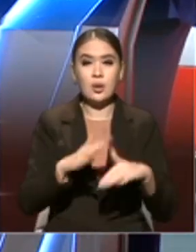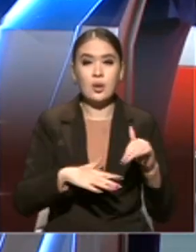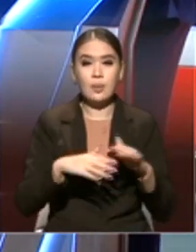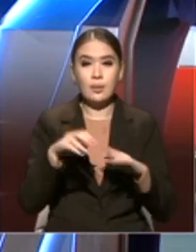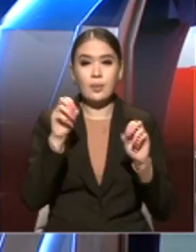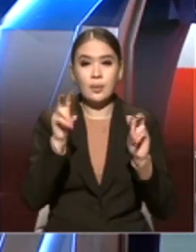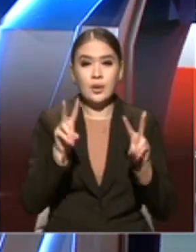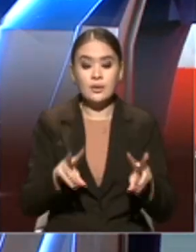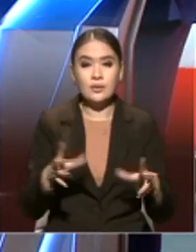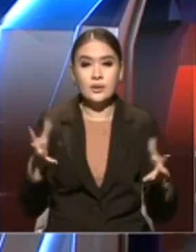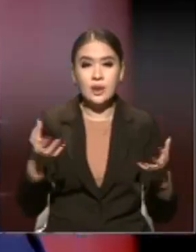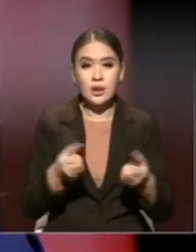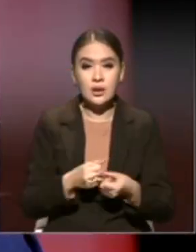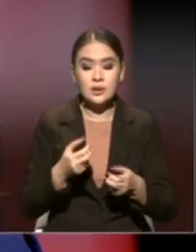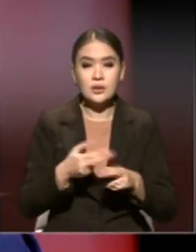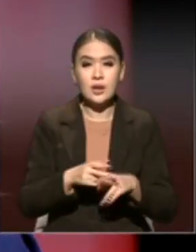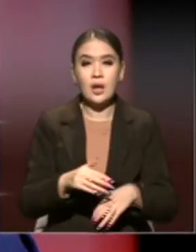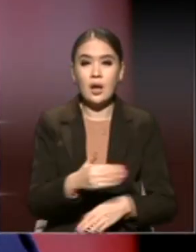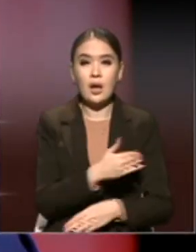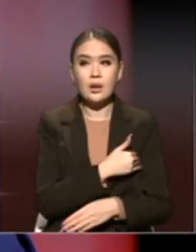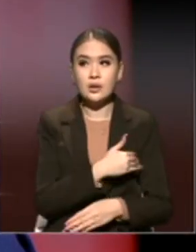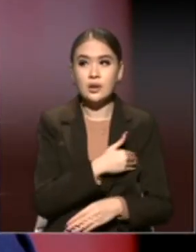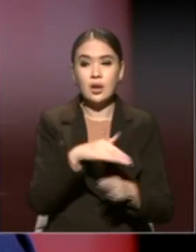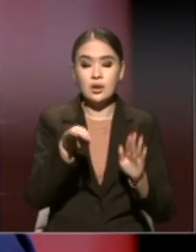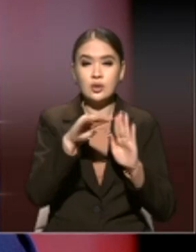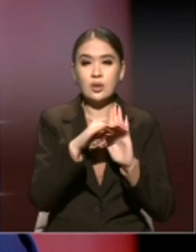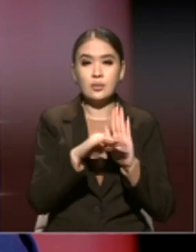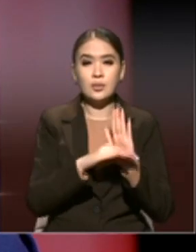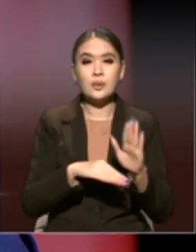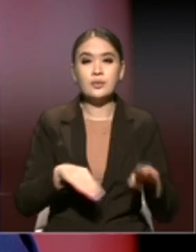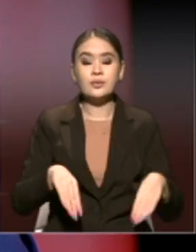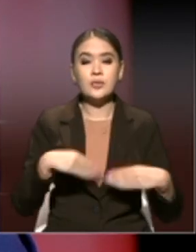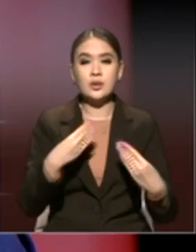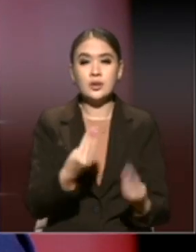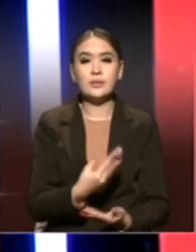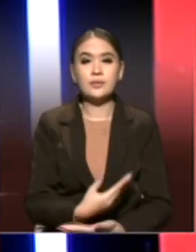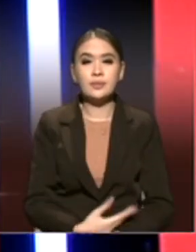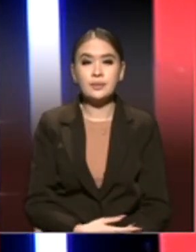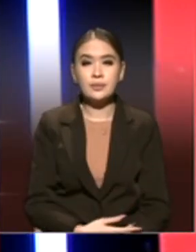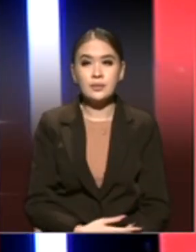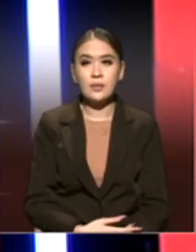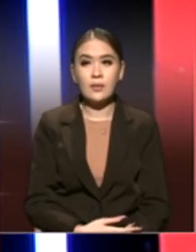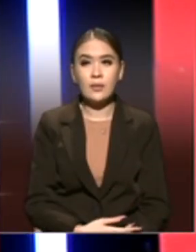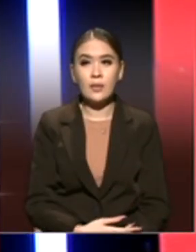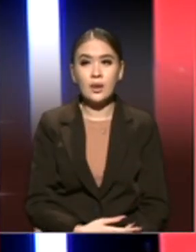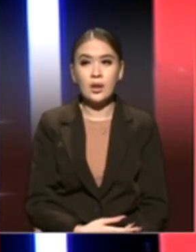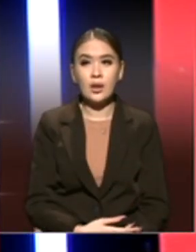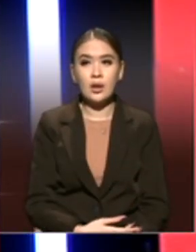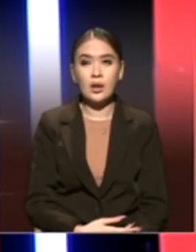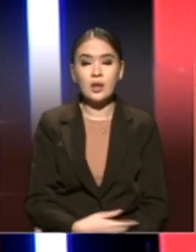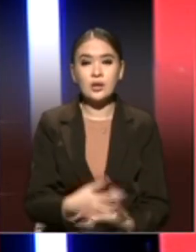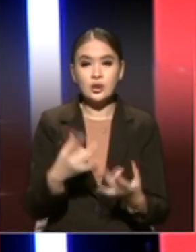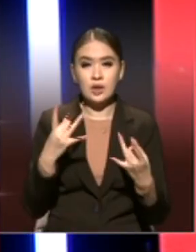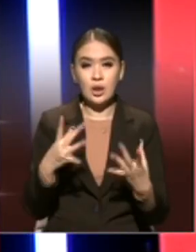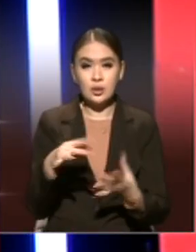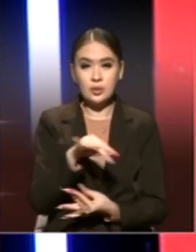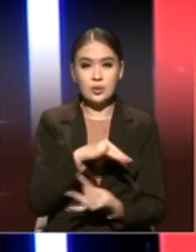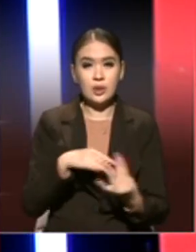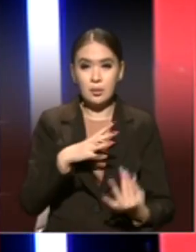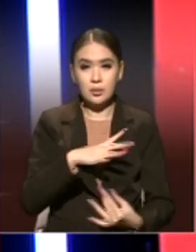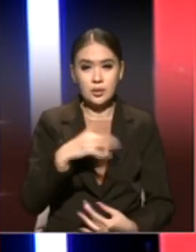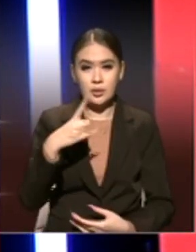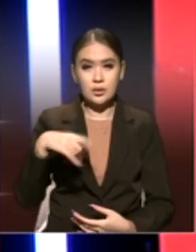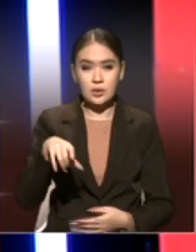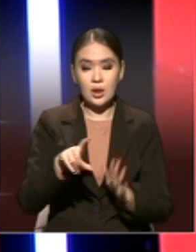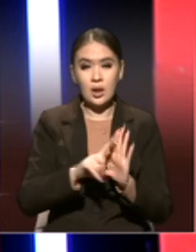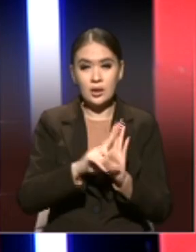ниетті жастар көп. Және осы жоба соған жақсы көмек береді. Сіздер жай ғана сөйлесіп келген жоқсыздар ғой, барып келдіңіздер, бір апта болдыңыздар, иә, қателеспесем.